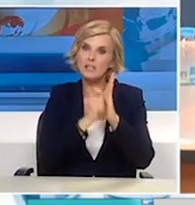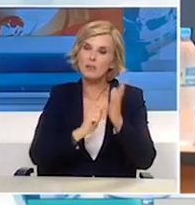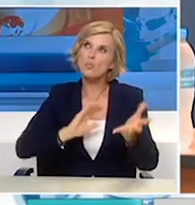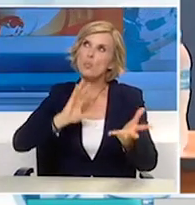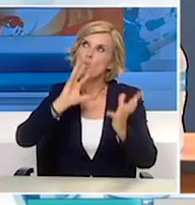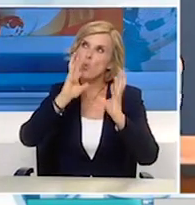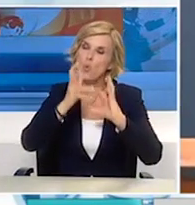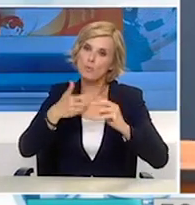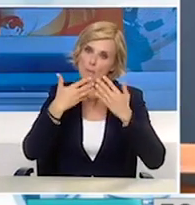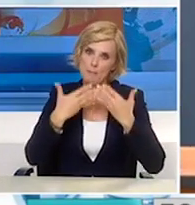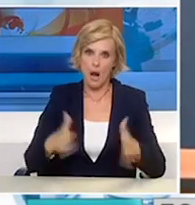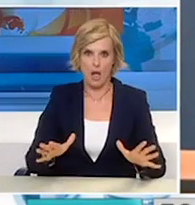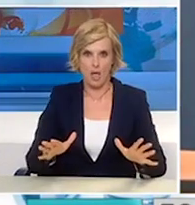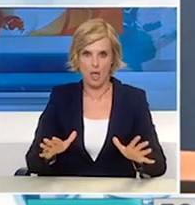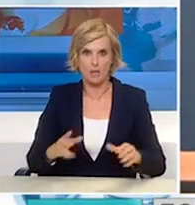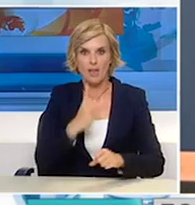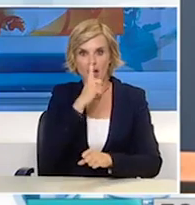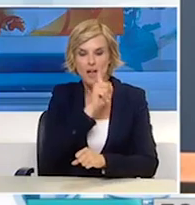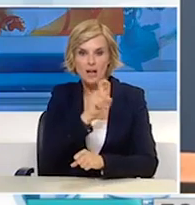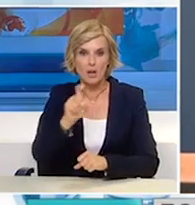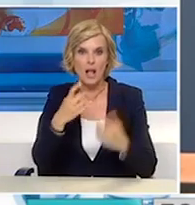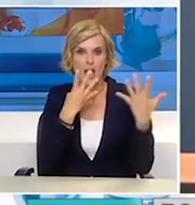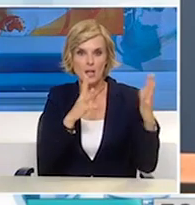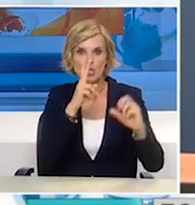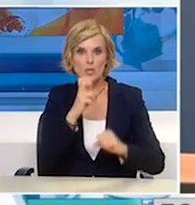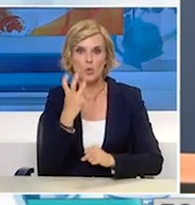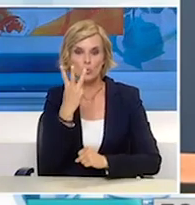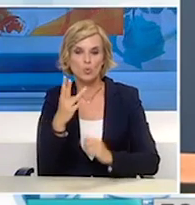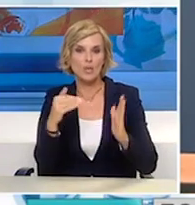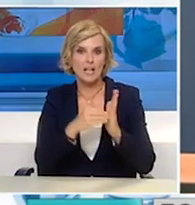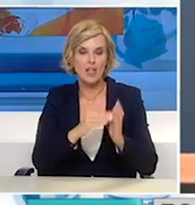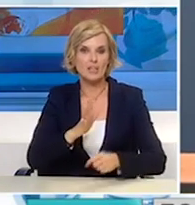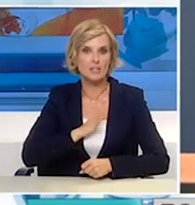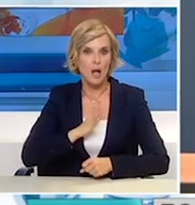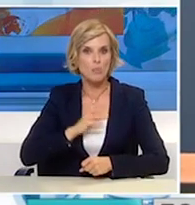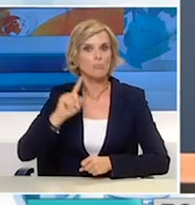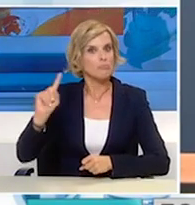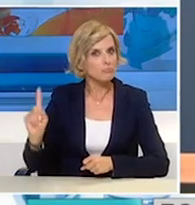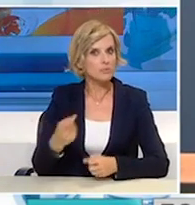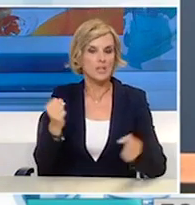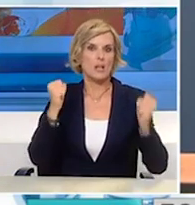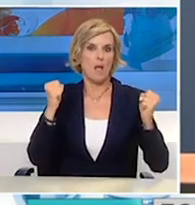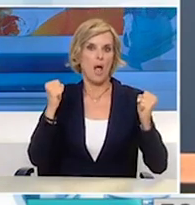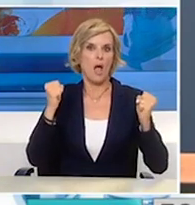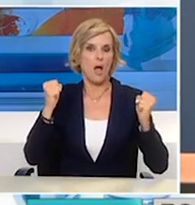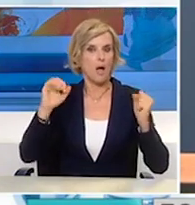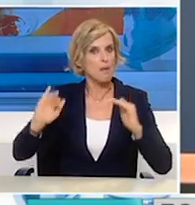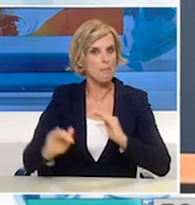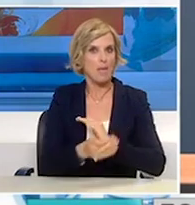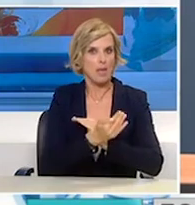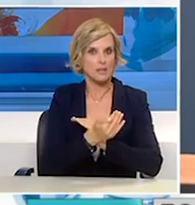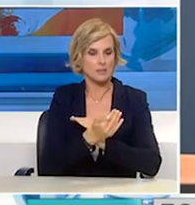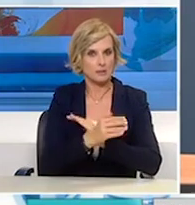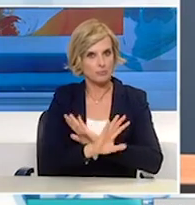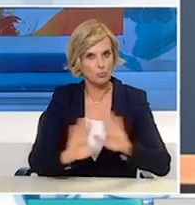επίπεδο. Περισσότεροι από 1.928.000 συνάνθρωποι μας ανέρωσαν και έγιναν καλά, ενώ είχαν μολυνθεί